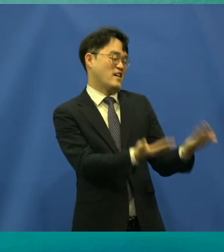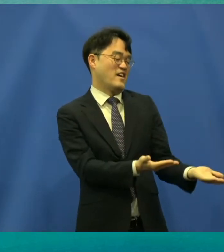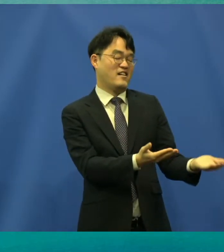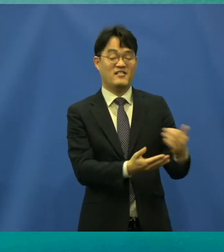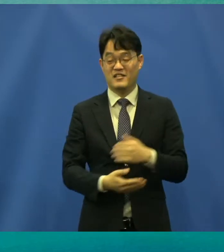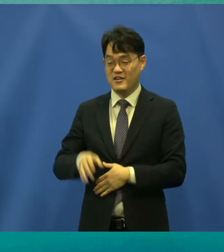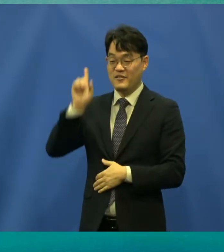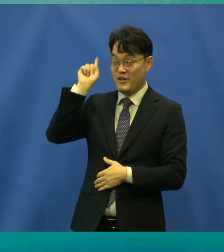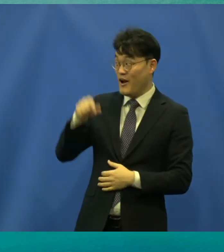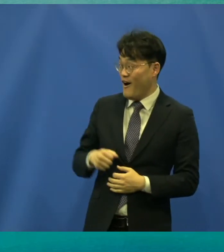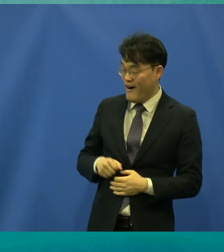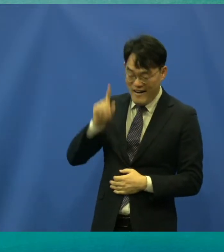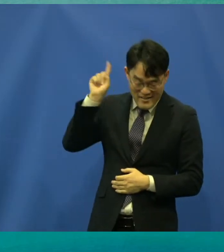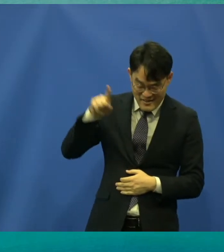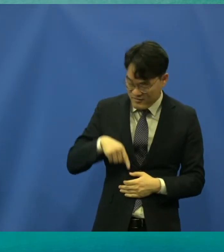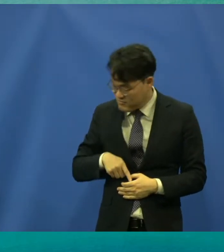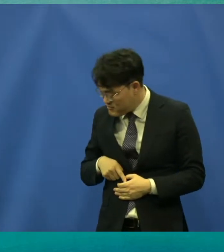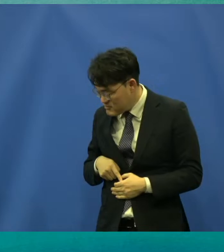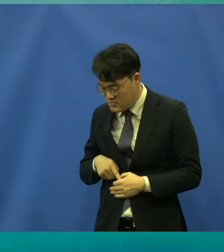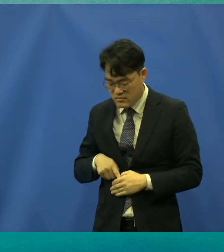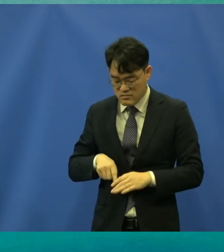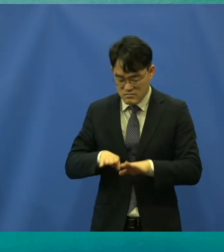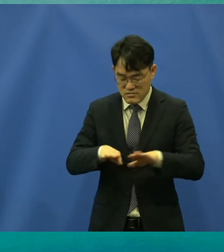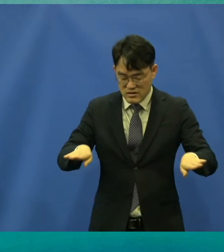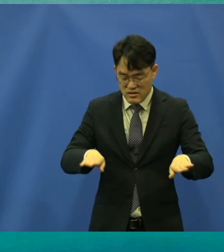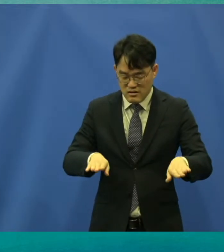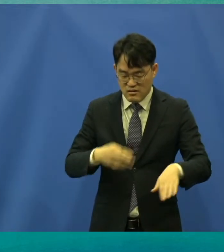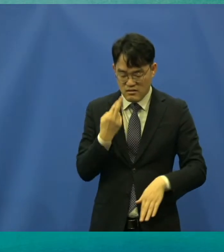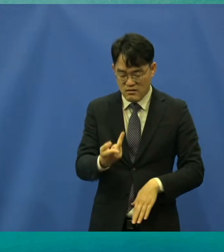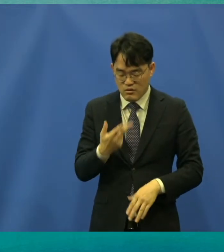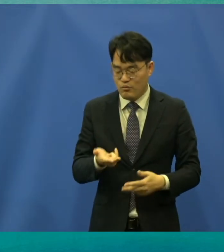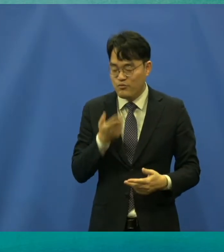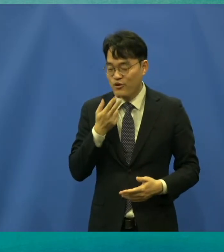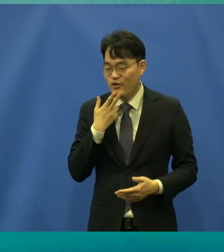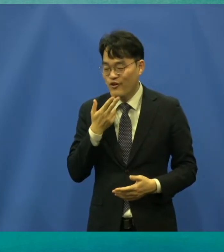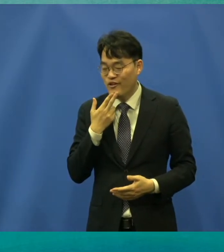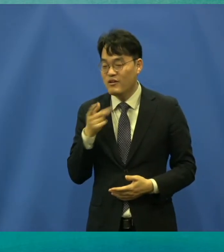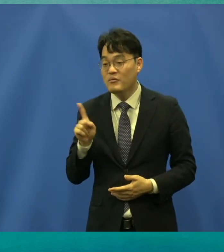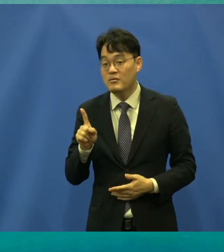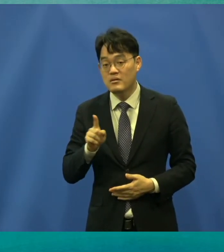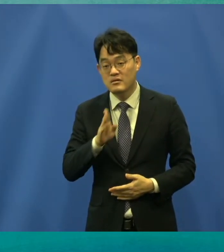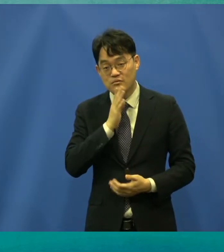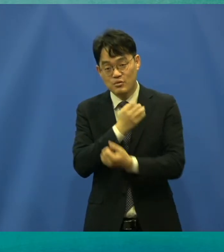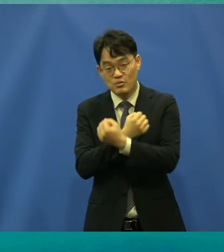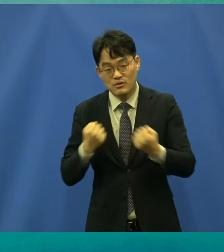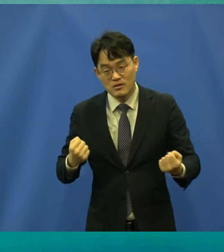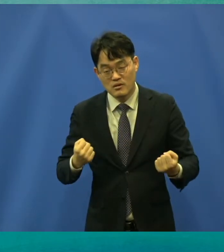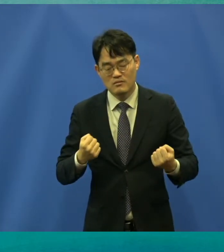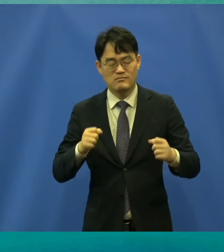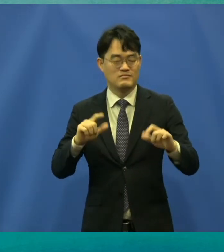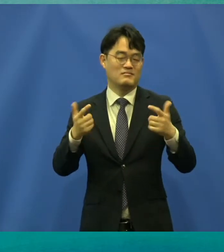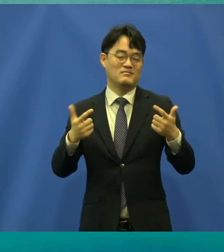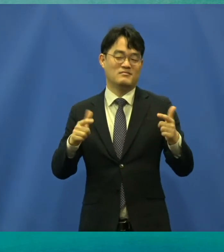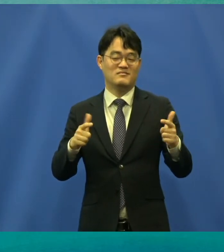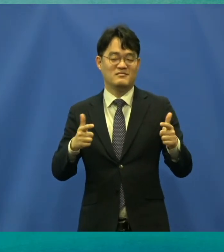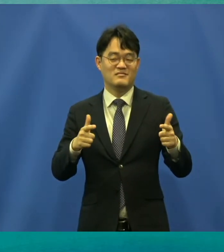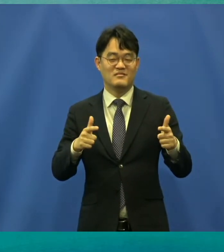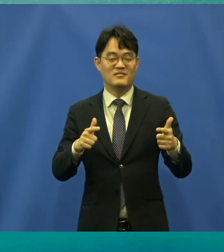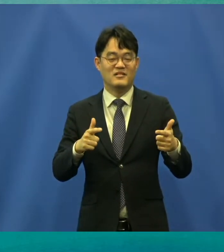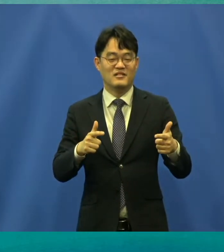여러분, 주님은 디베리아 바닷가에서 베드로에게 내가 나를 사랑하느냐 3번 물으시고 난 다음 다시